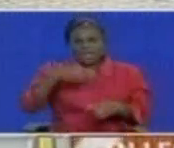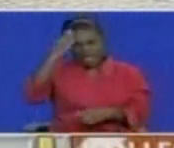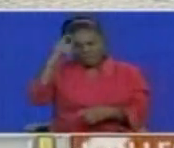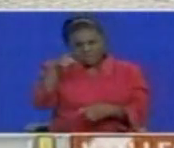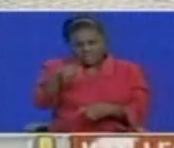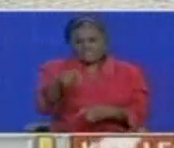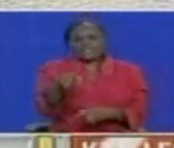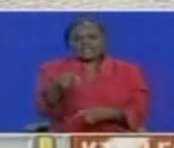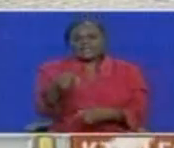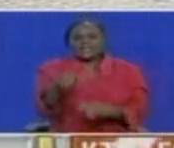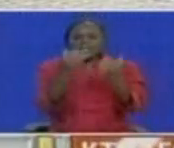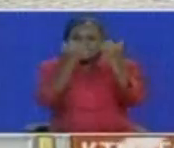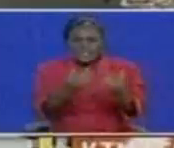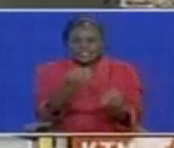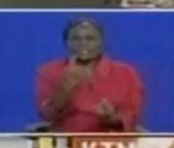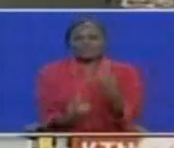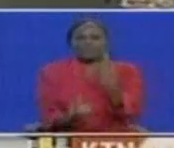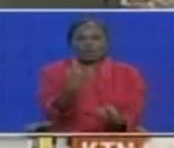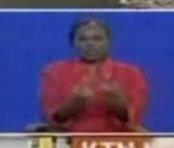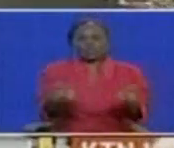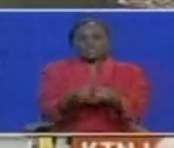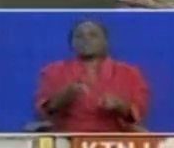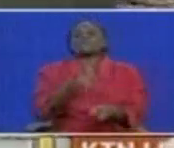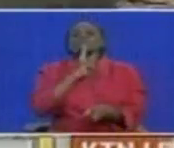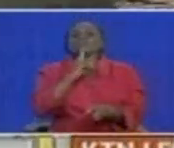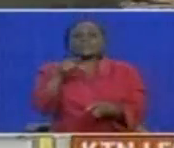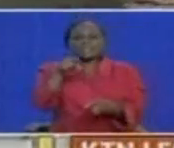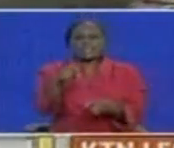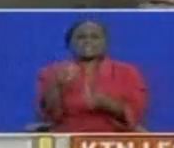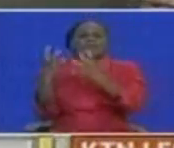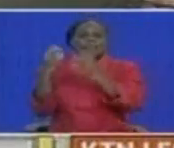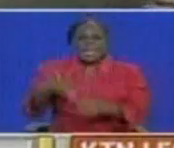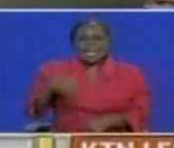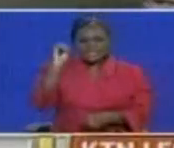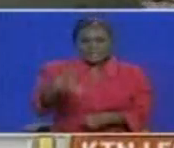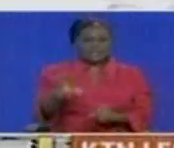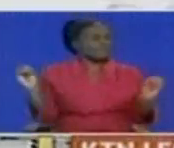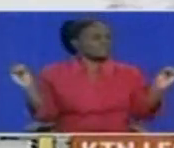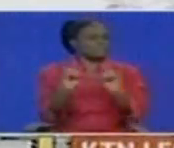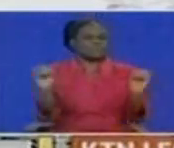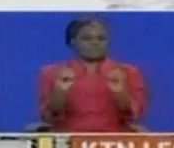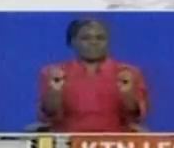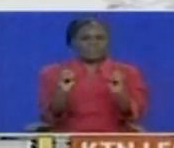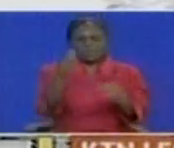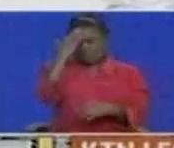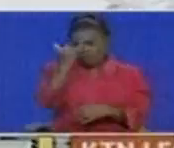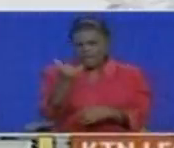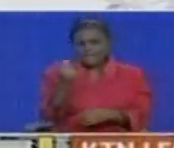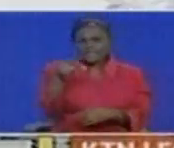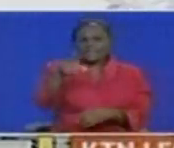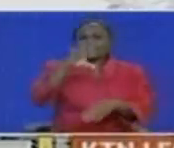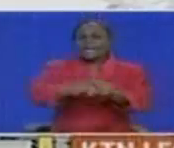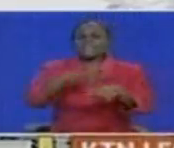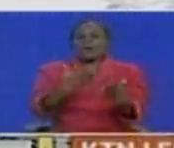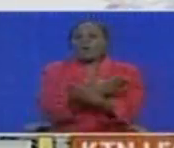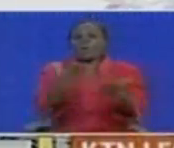ni vitu ambaye inahitaji moto na maji. Jiko la sola halina gharama ya juu kama anavyotuelezea, kwani malighafi hupatikana